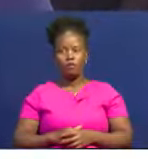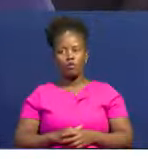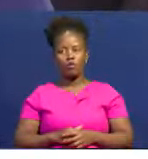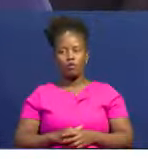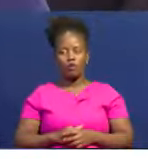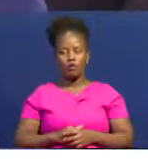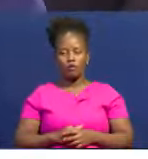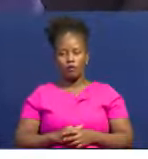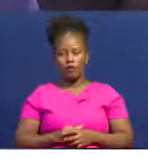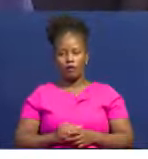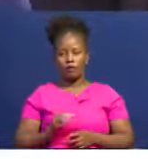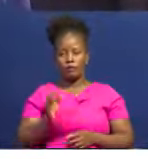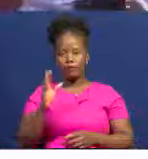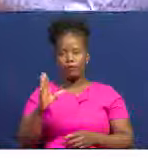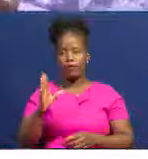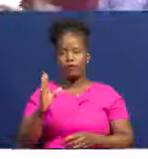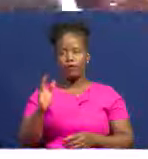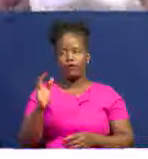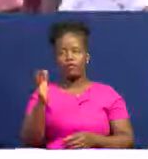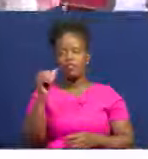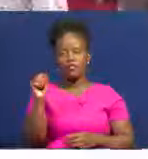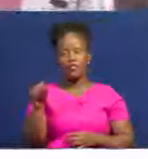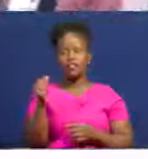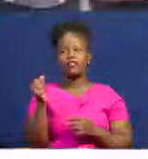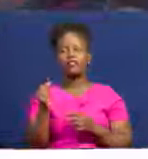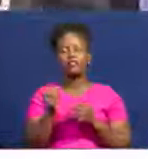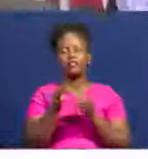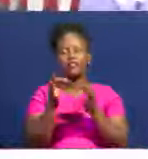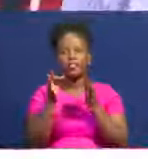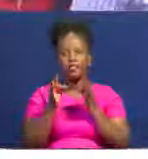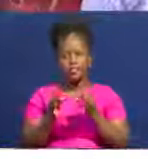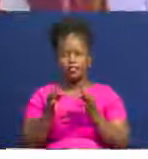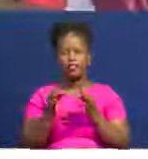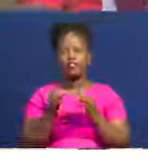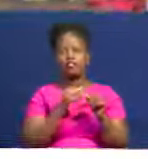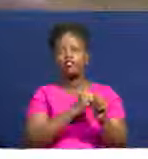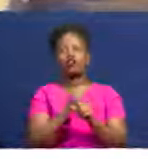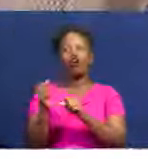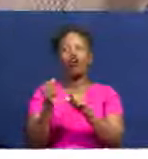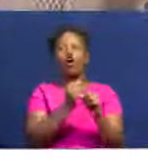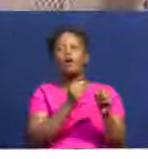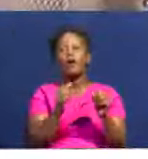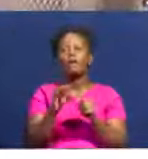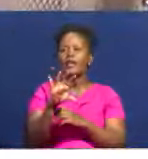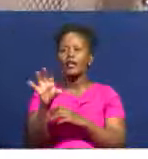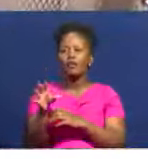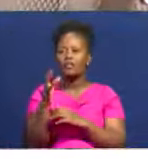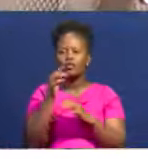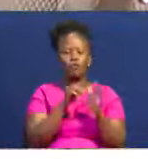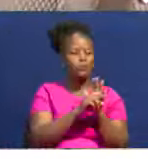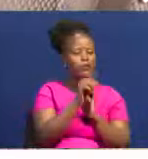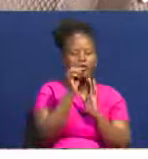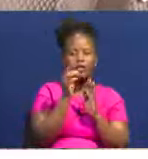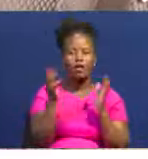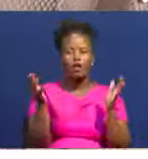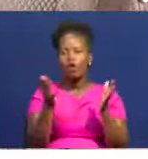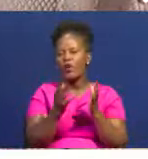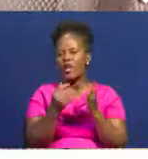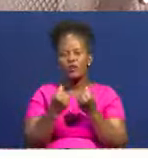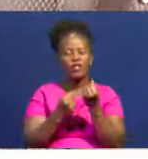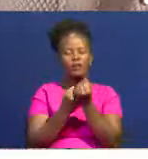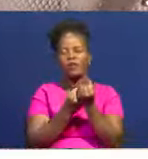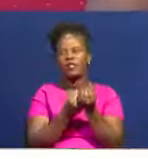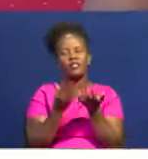Waziri wa fedha John Mbadi alikuwa katika kaunti ndogo ya Suba Kusini, kaunti ya Homa Bay, kuhudhuria hafla ya kuwasaidia wanafunzi